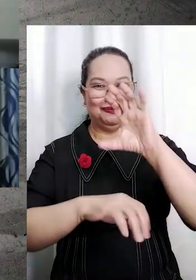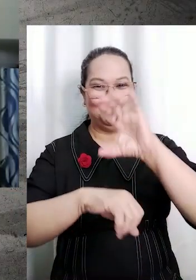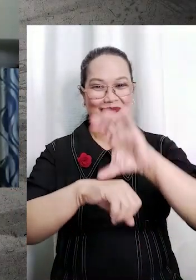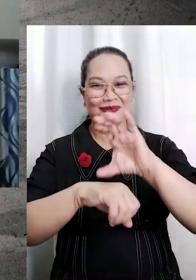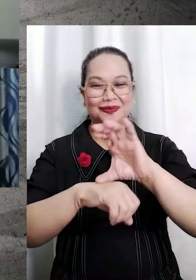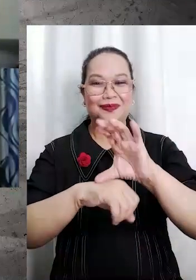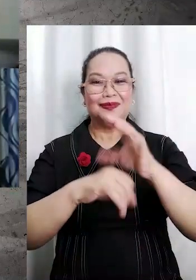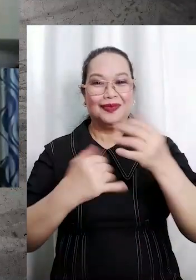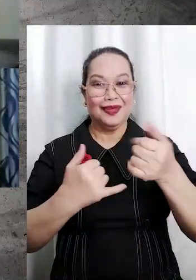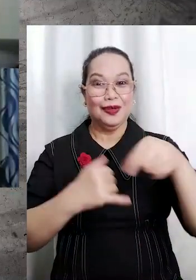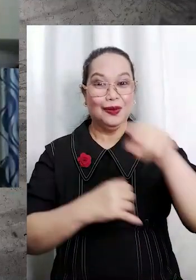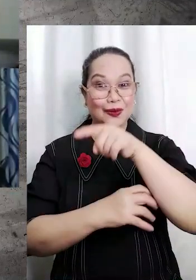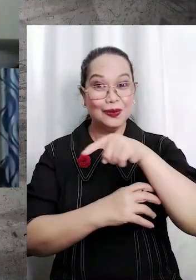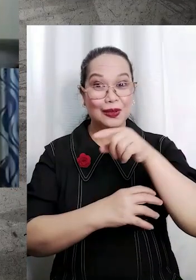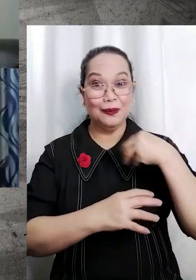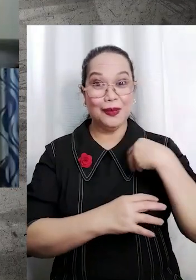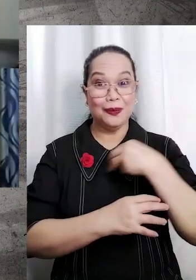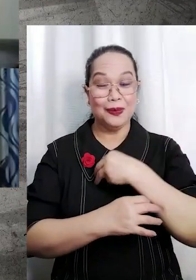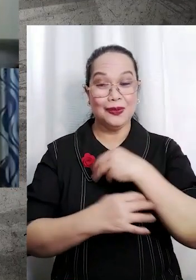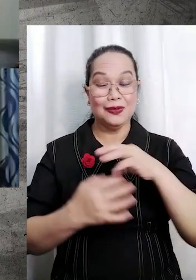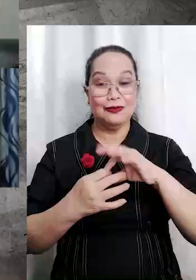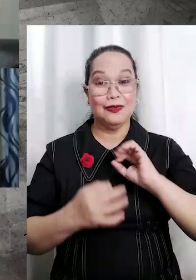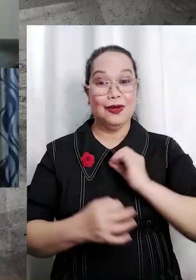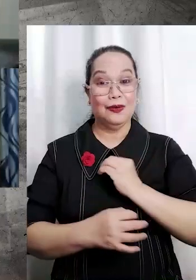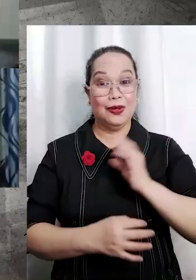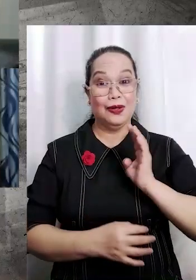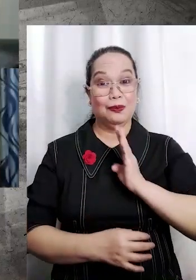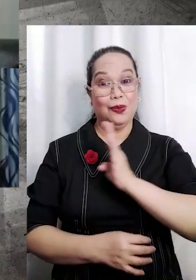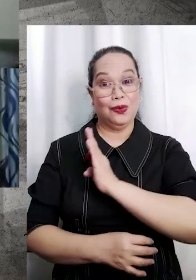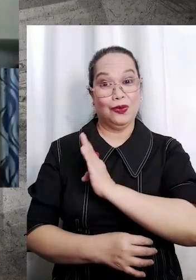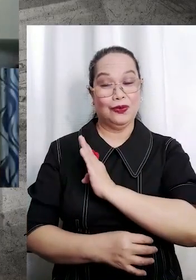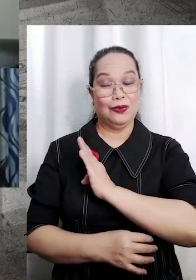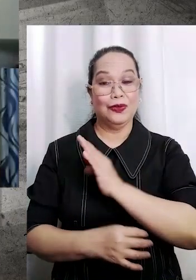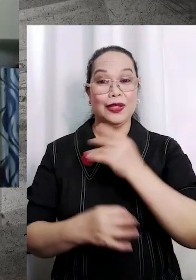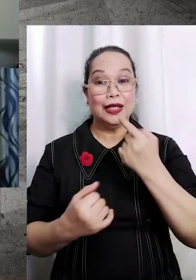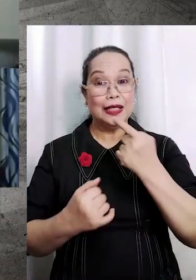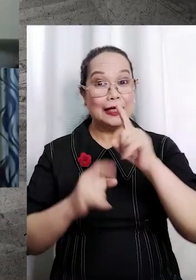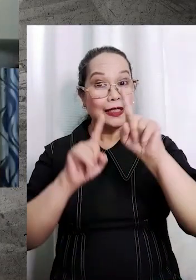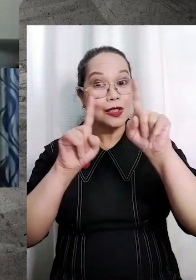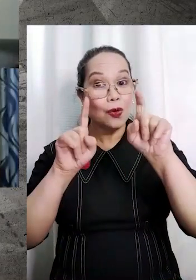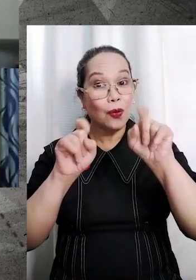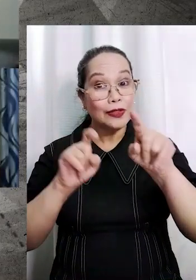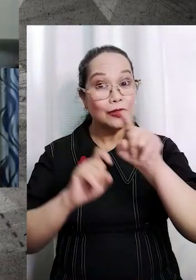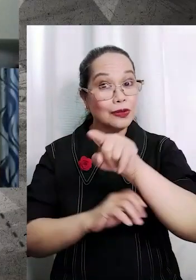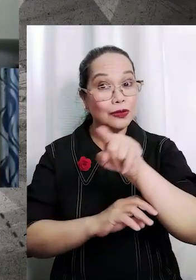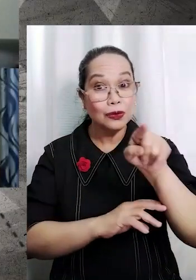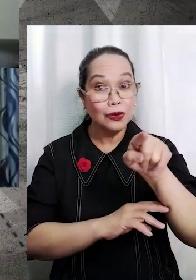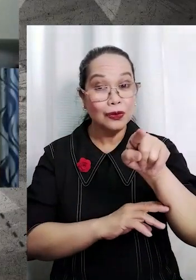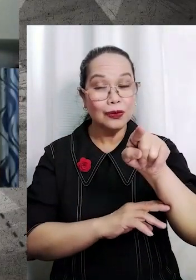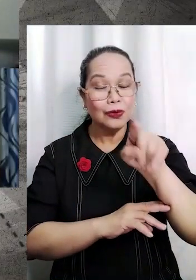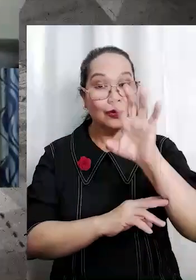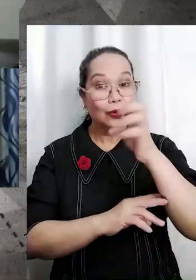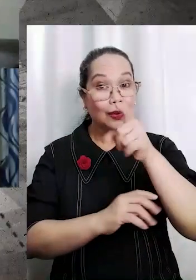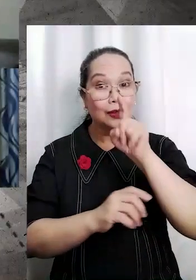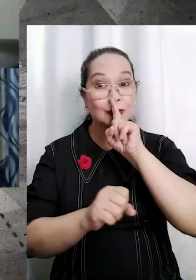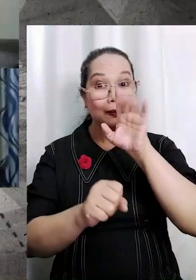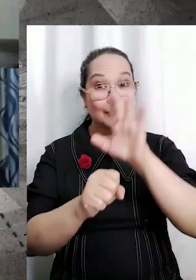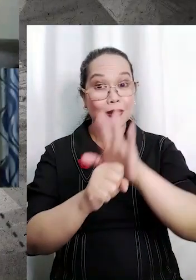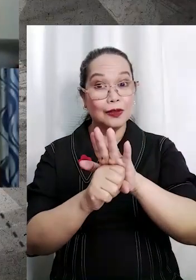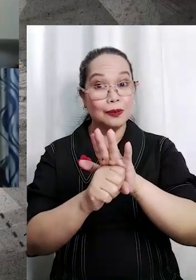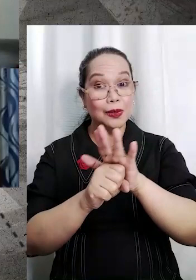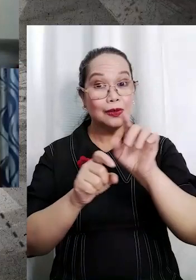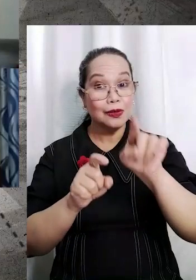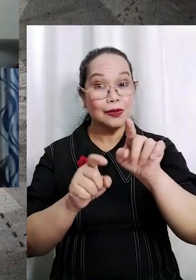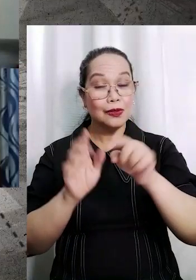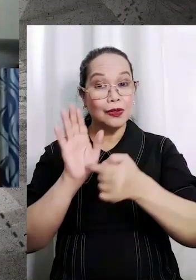Church. Ngayon po sa mga miyembro ng ating board, ito po ang katanungan at pangako na nais ko